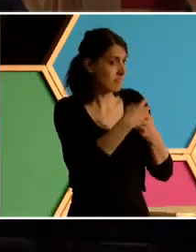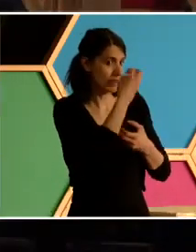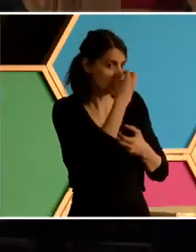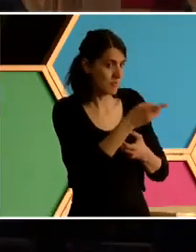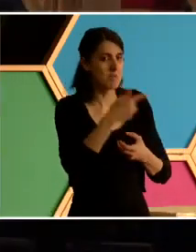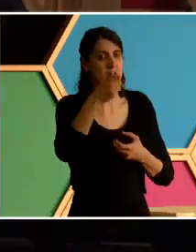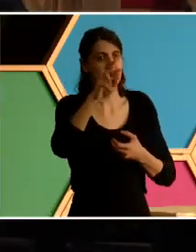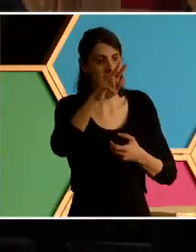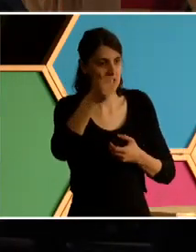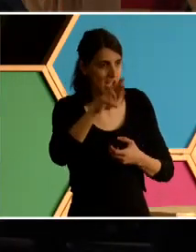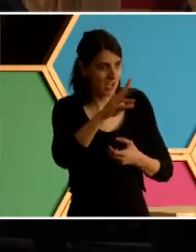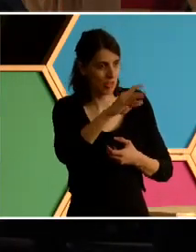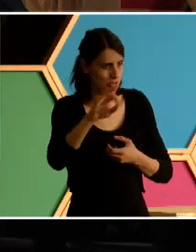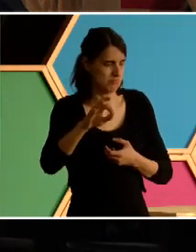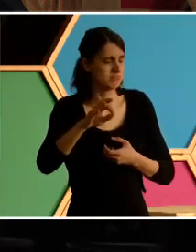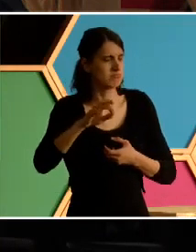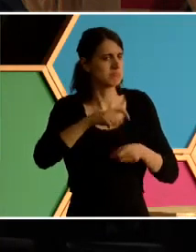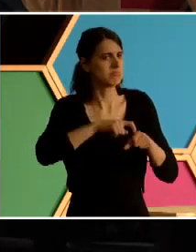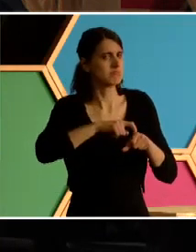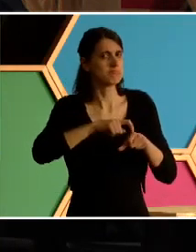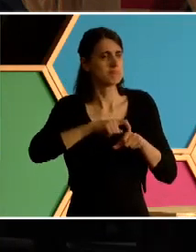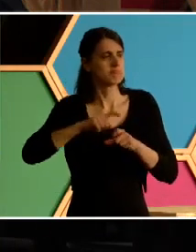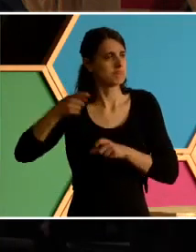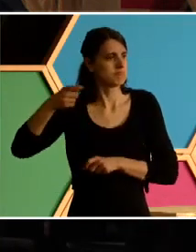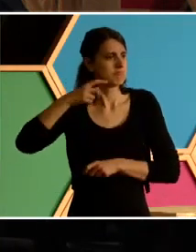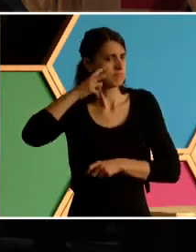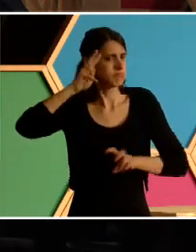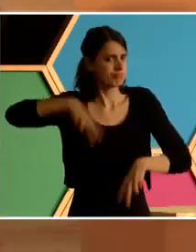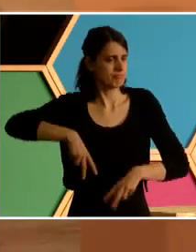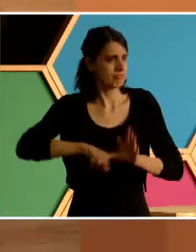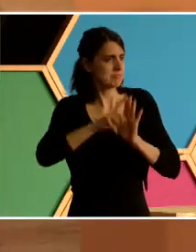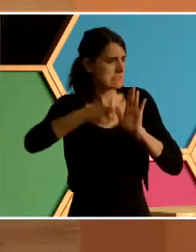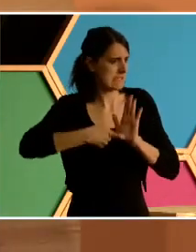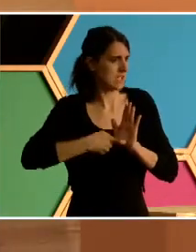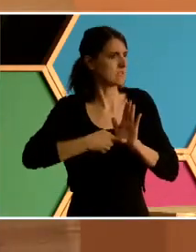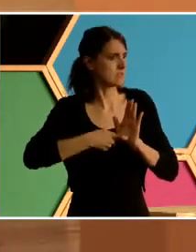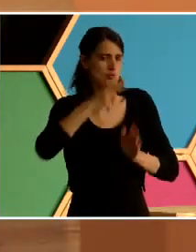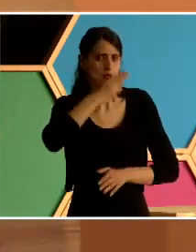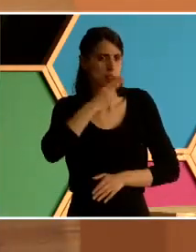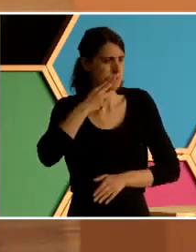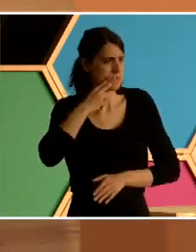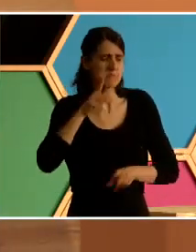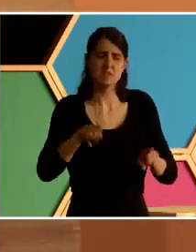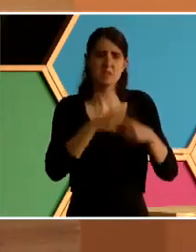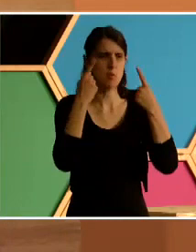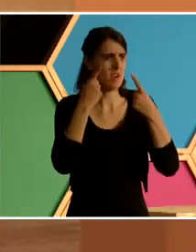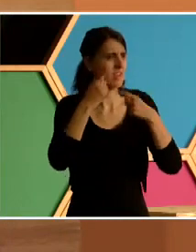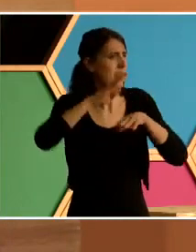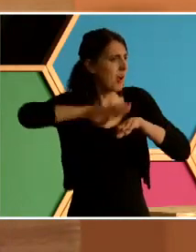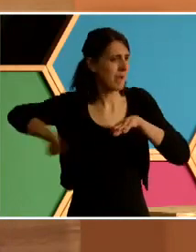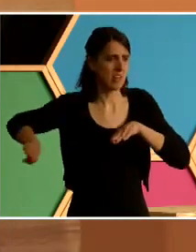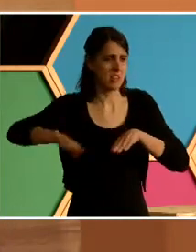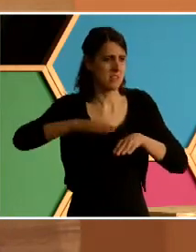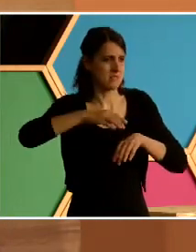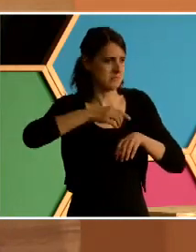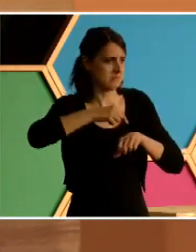com el Gerardo, que han demostrat la seva integritat, el seu compromís, i que per sobre de partidismes han estat defensant els drets fonamentals